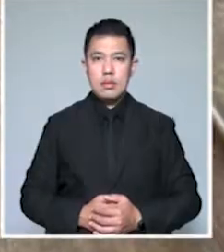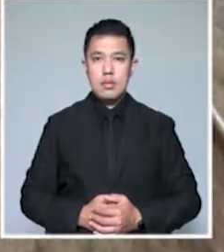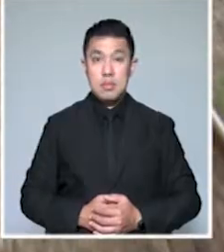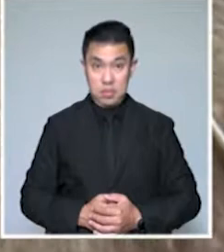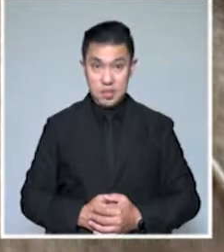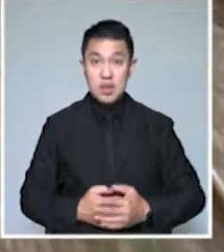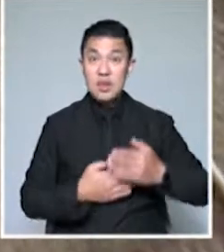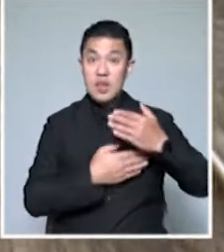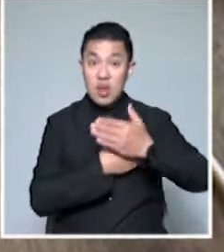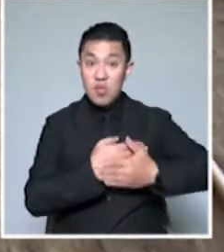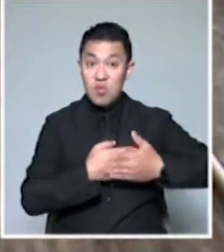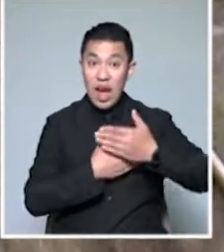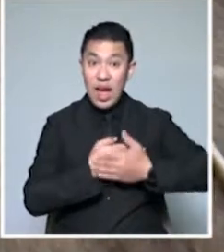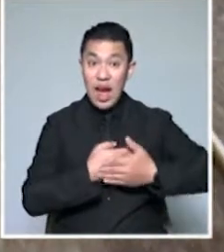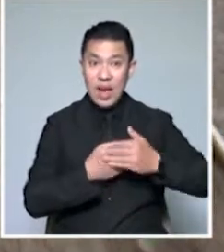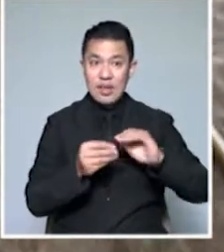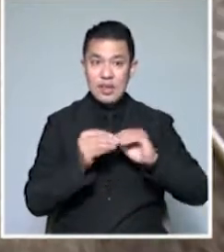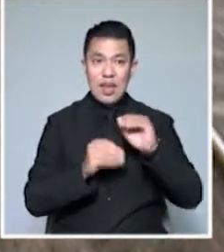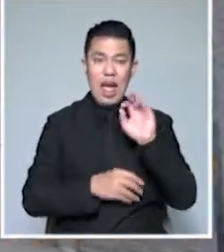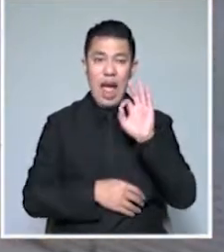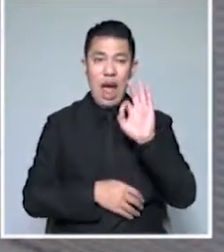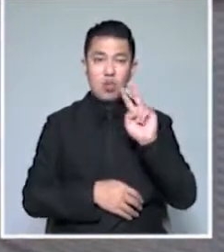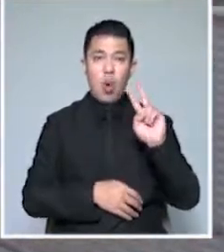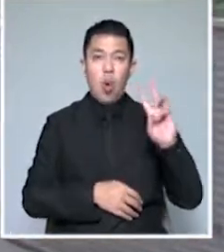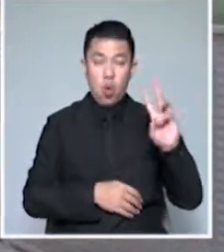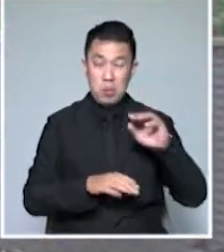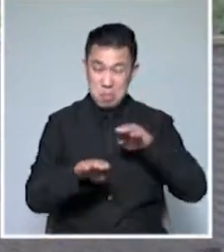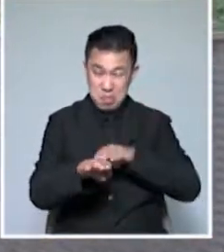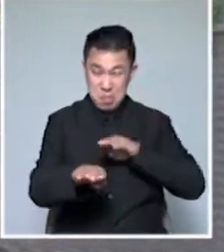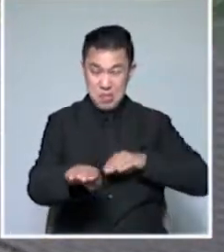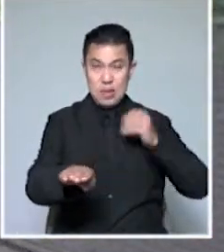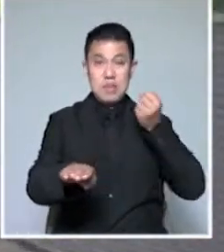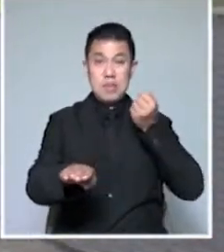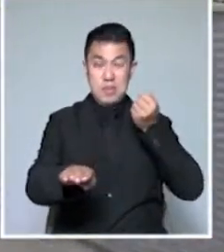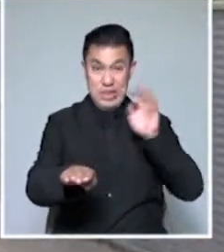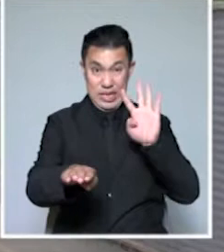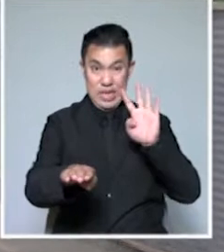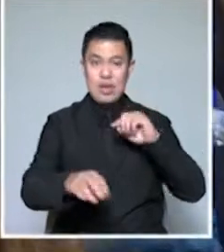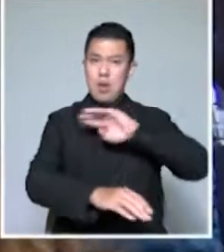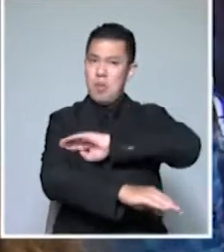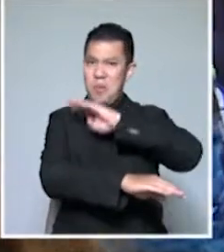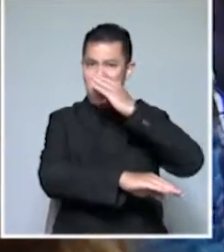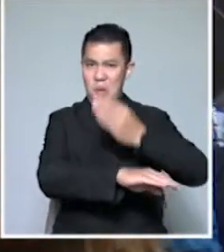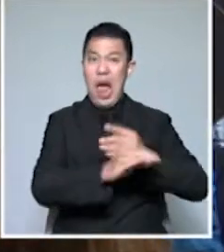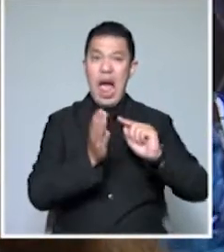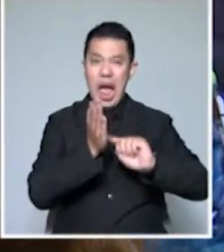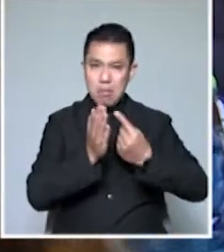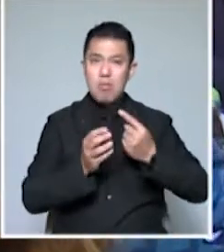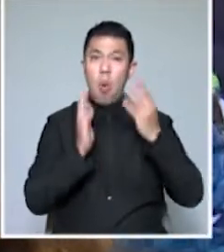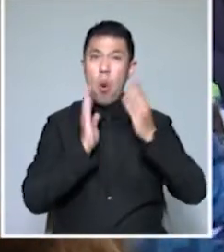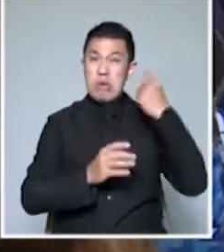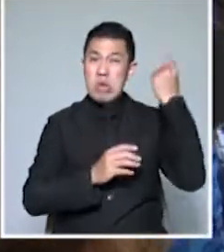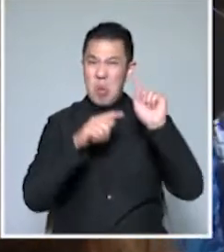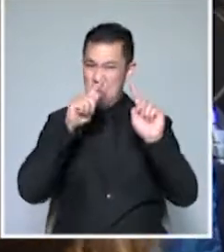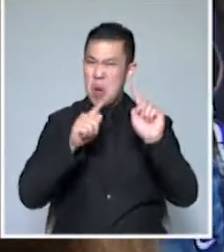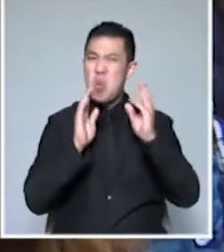ขบวนรถไฟเลขที่926จำนวน14ตู้กำลังเดินทางออกจากสถานีรถไฟหัวลำโพงเพื่อนำนักท่องเที่ยวนับพัน